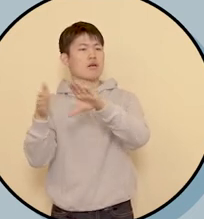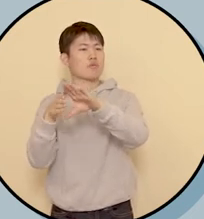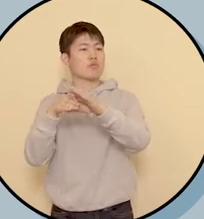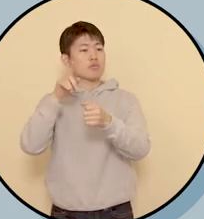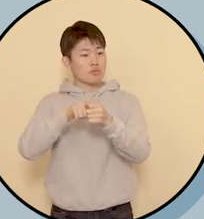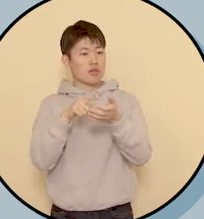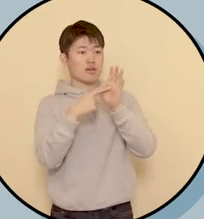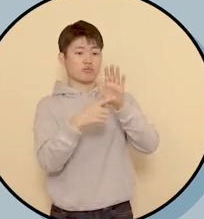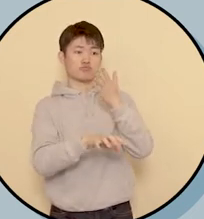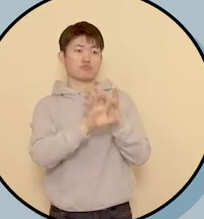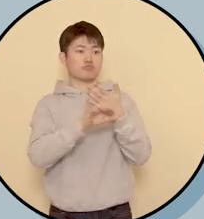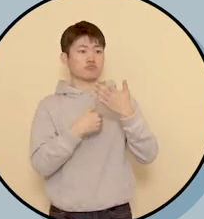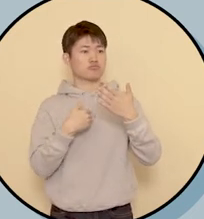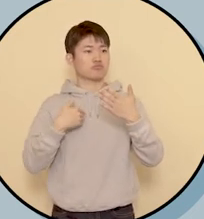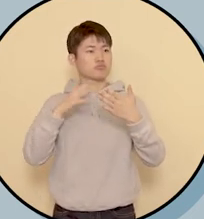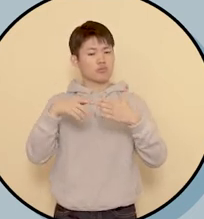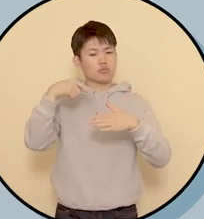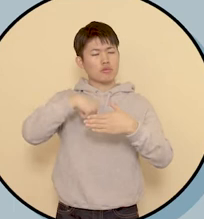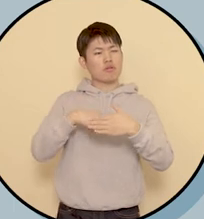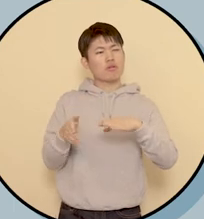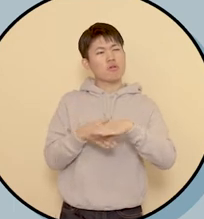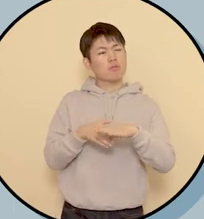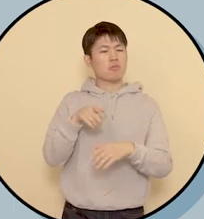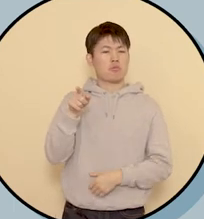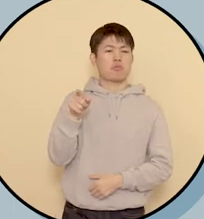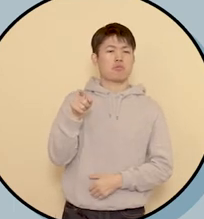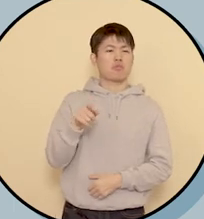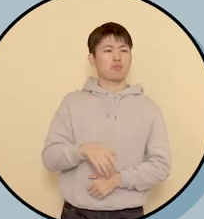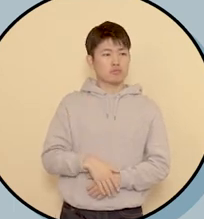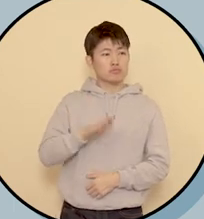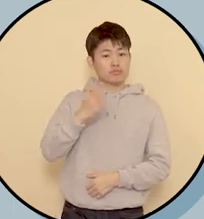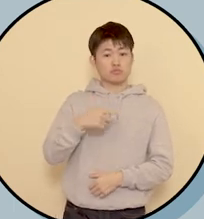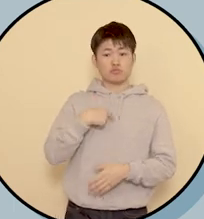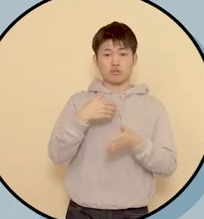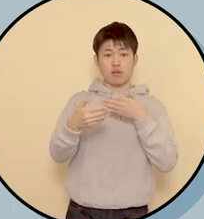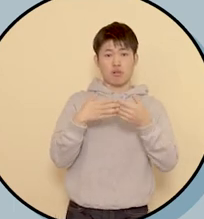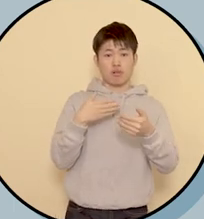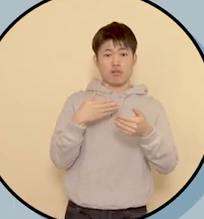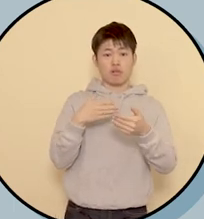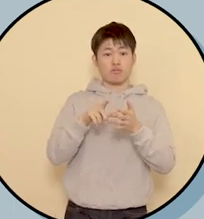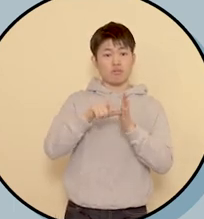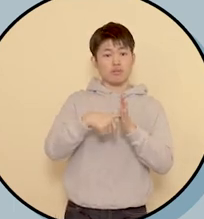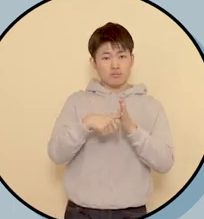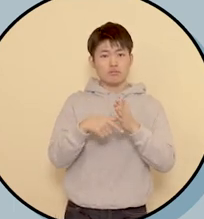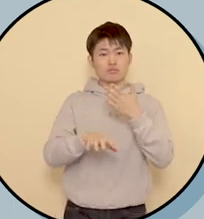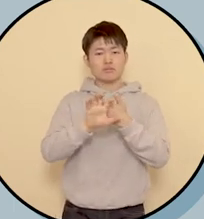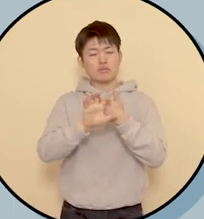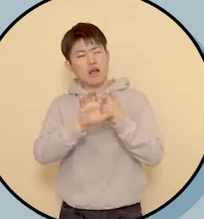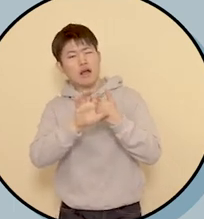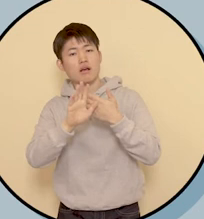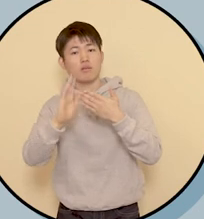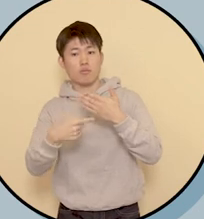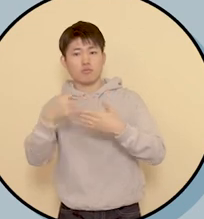経験値がないから、まあ、その外面はあるけど、中身がない状態になる。だけど、自分の